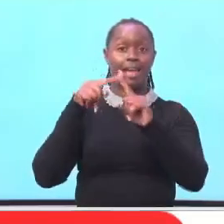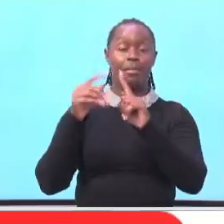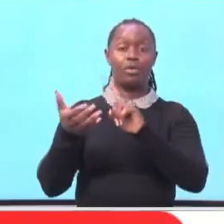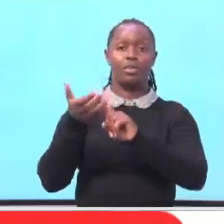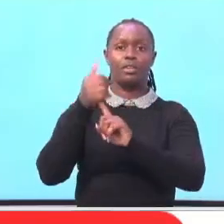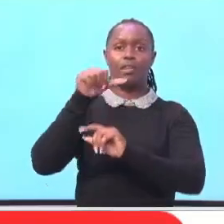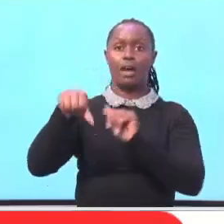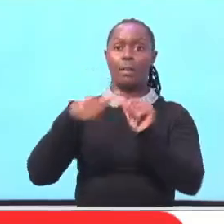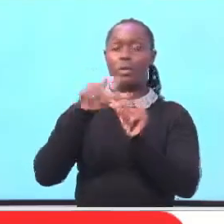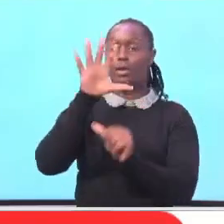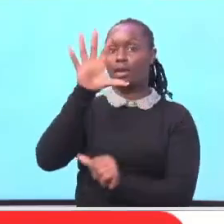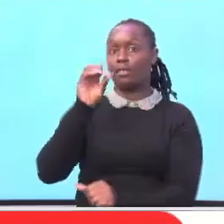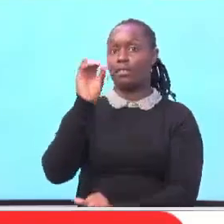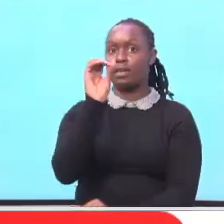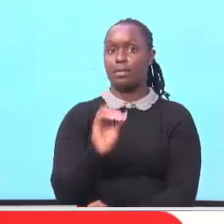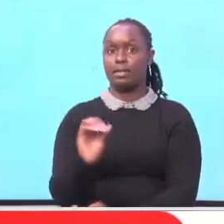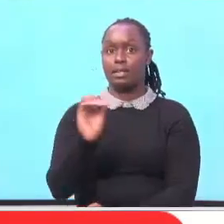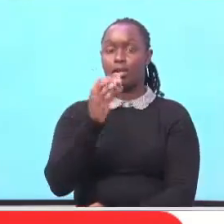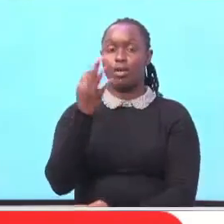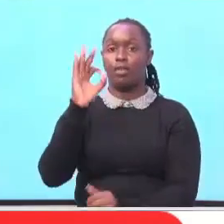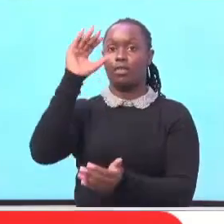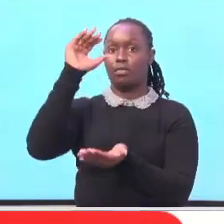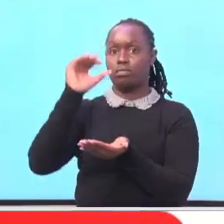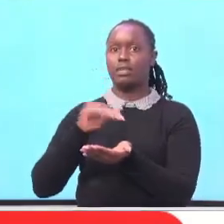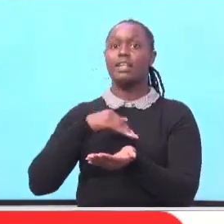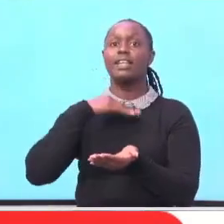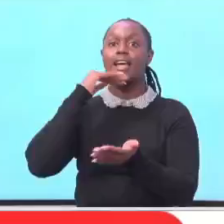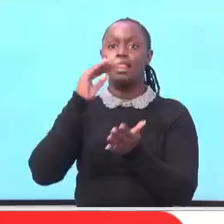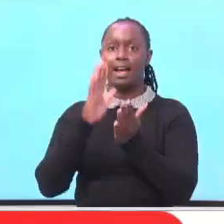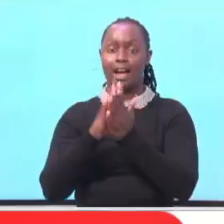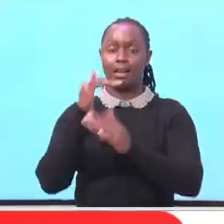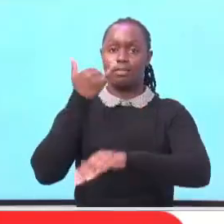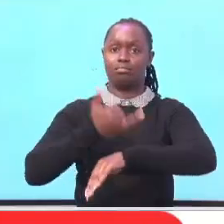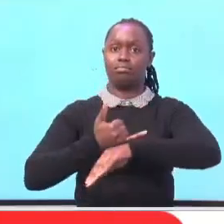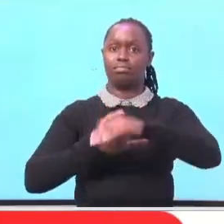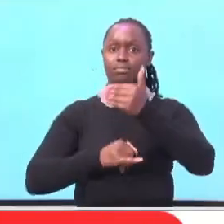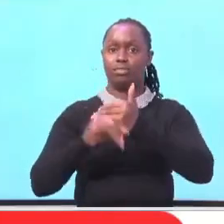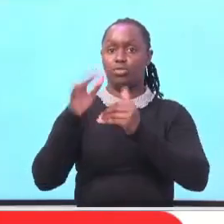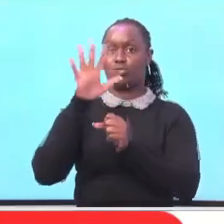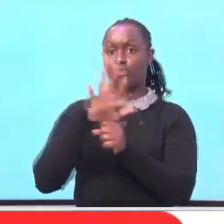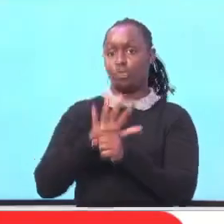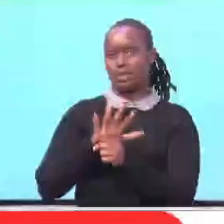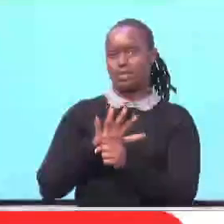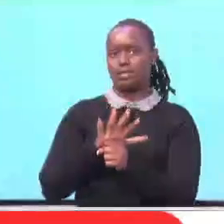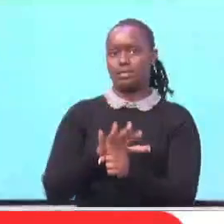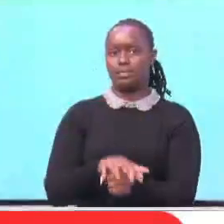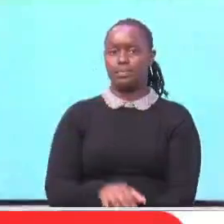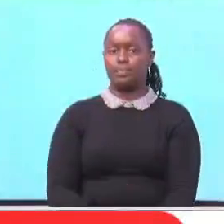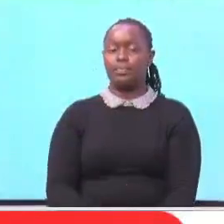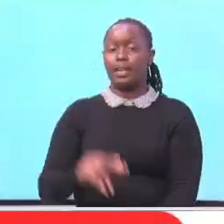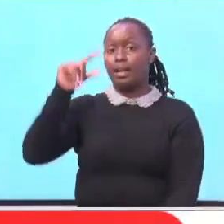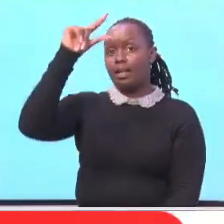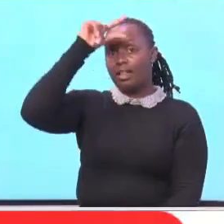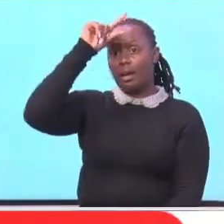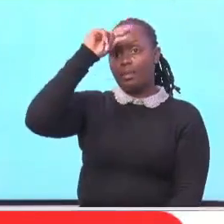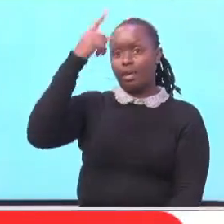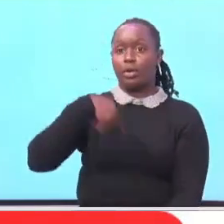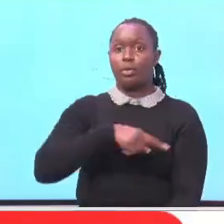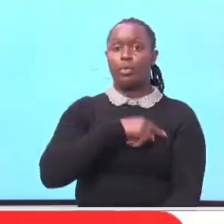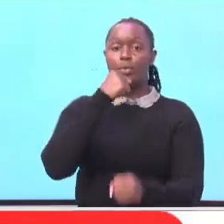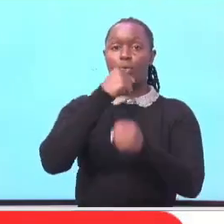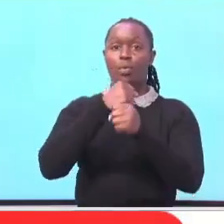asimia msini ya kupunguza vifo na majirahama kubwa katika maeneo husika. Mwaka wa mwaka wa uchirikisha wakili